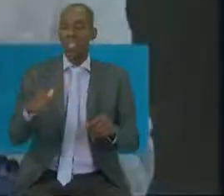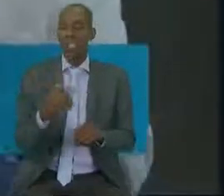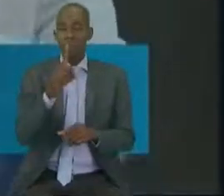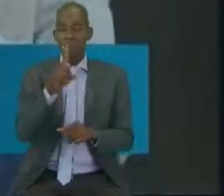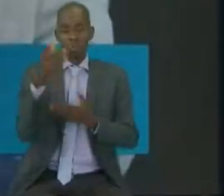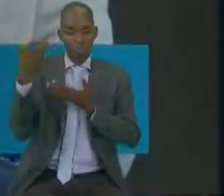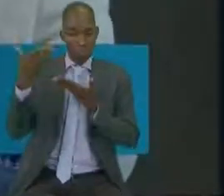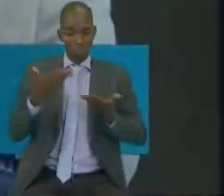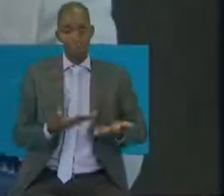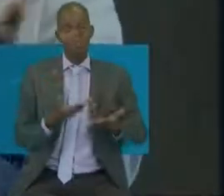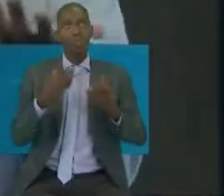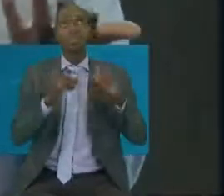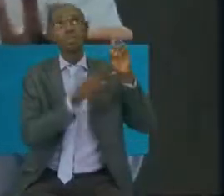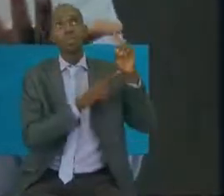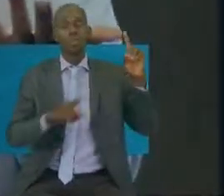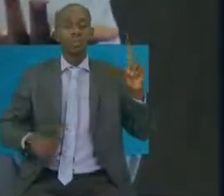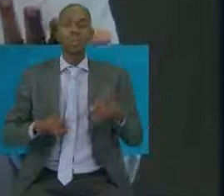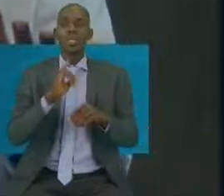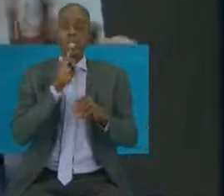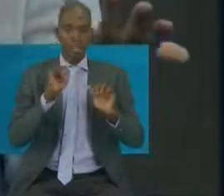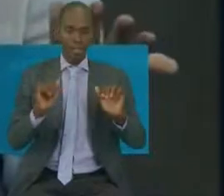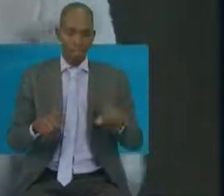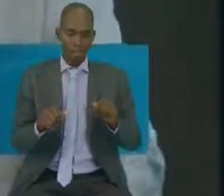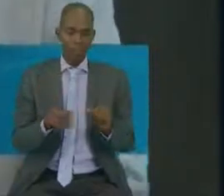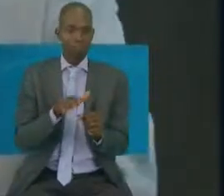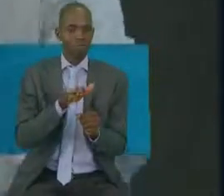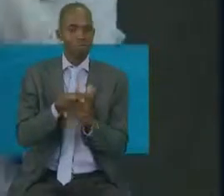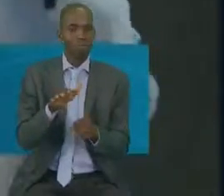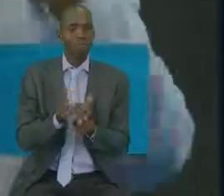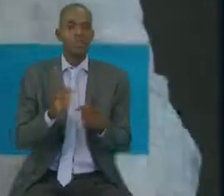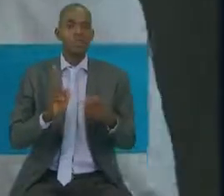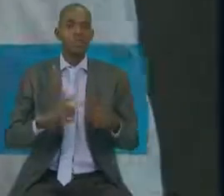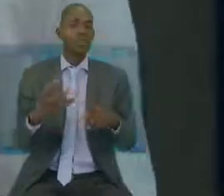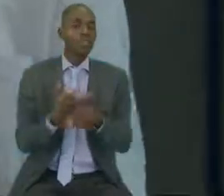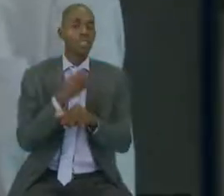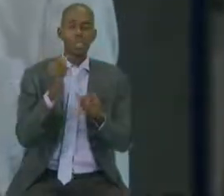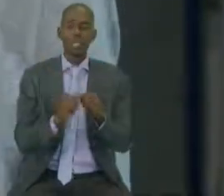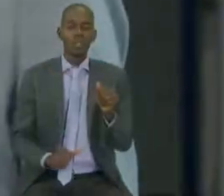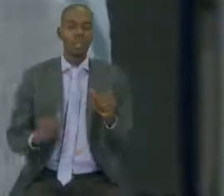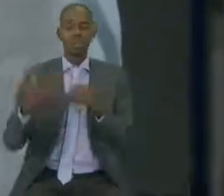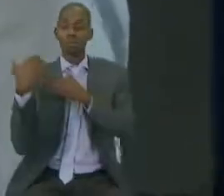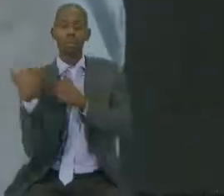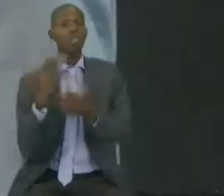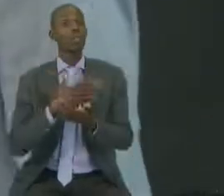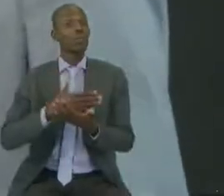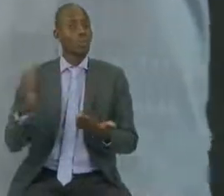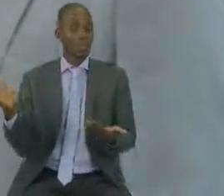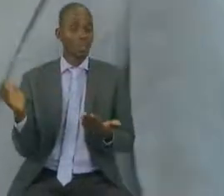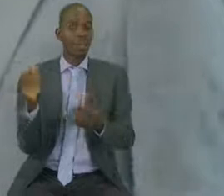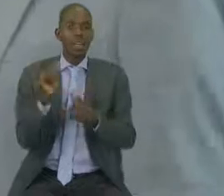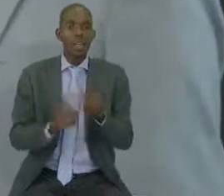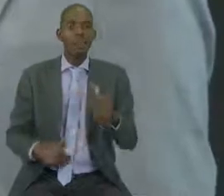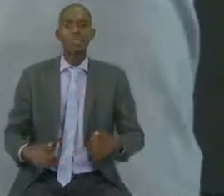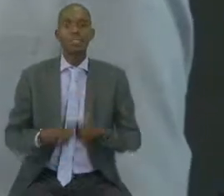Tout ce que tu as amené, le Seigneur capable, suffisant, de doter tous les fardeaux, tous